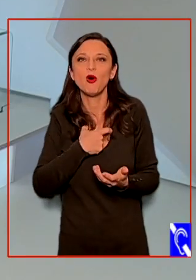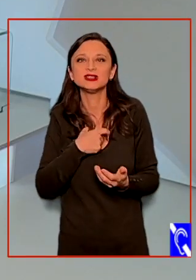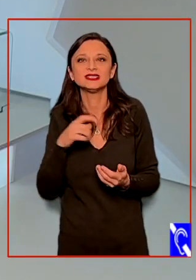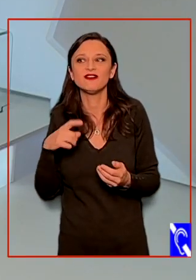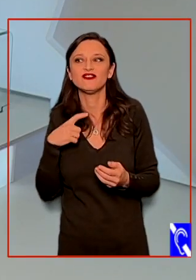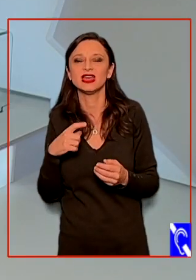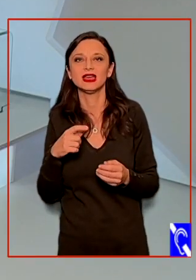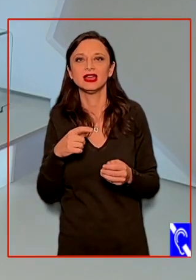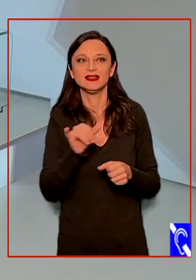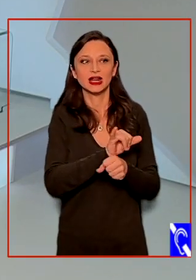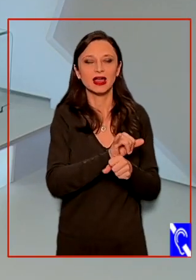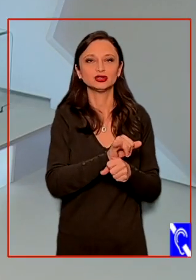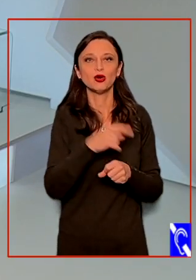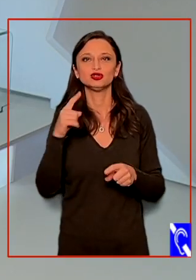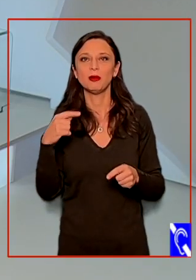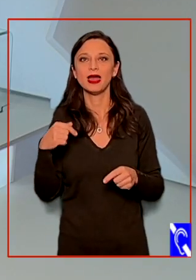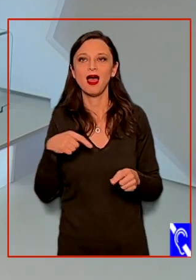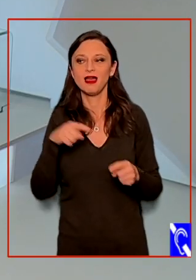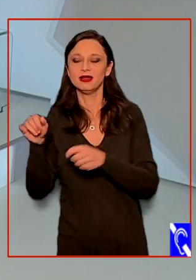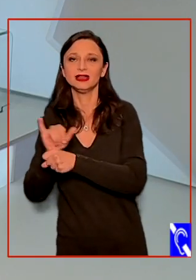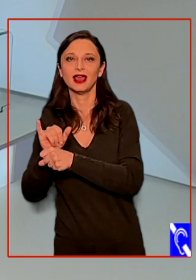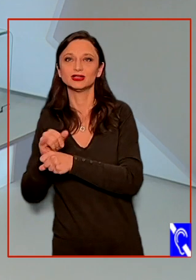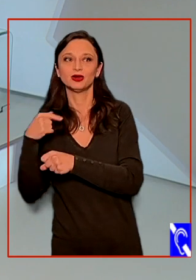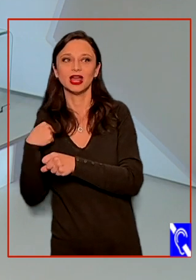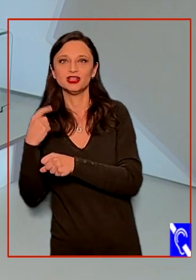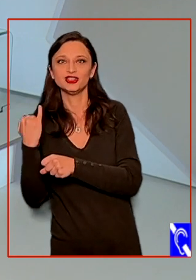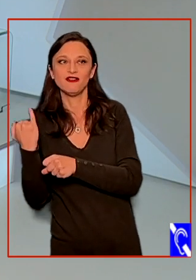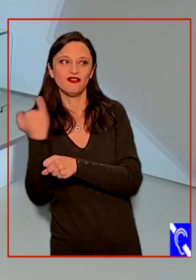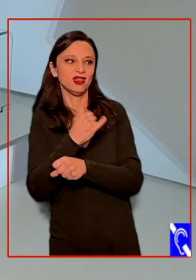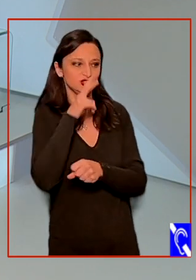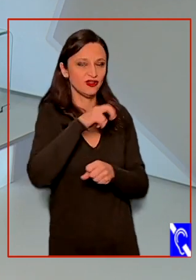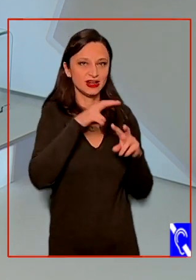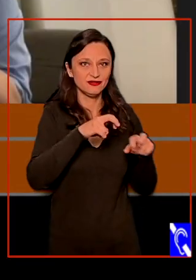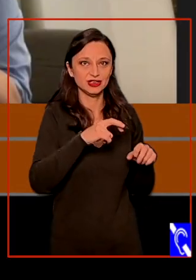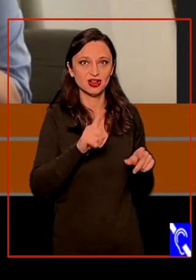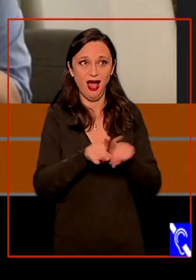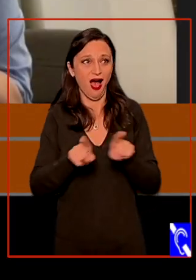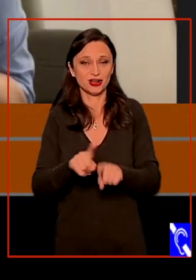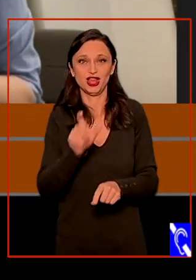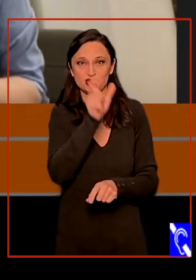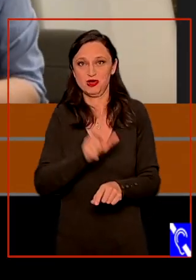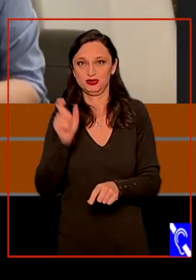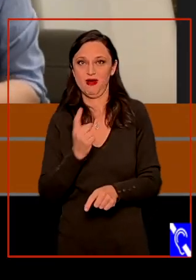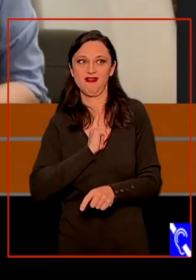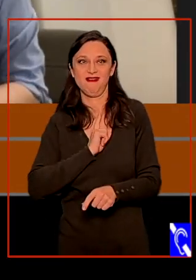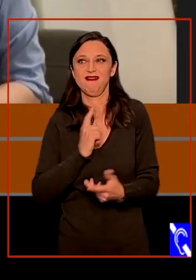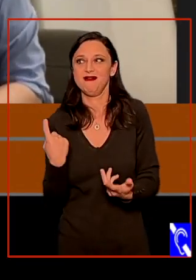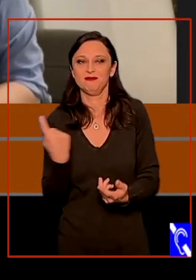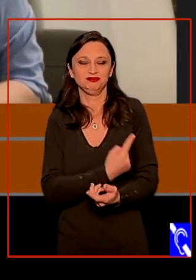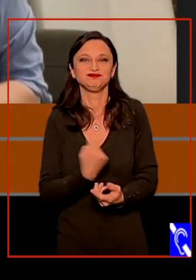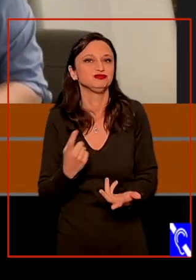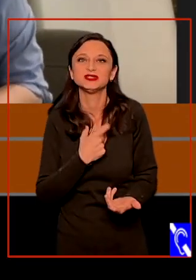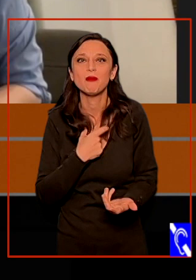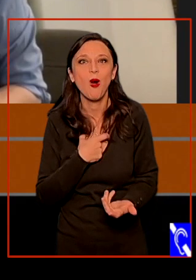și arbitru și să joci și într-o echipă sau ceva de genul, dacă îmi permiți comparația asta. Na, e și un proverb din ăsta